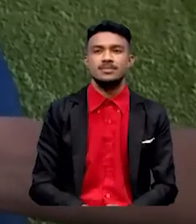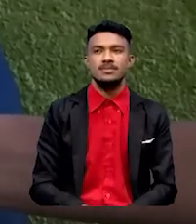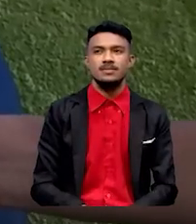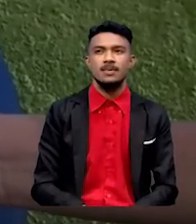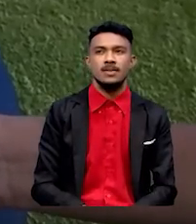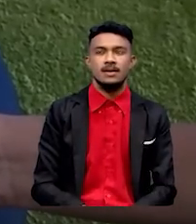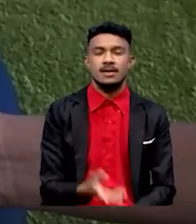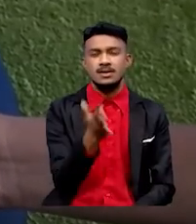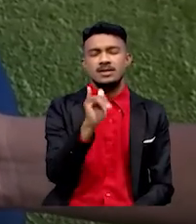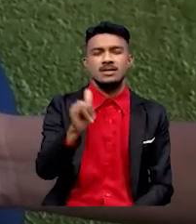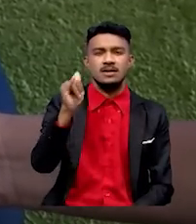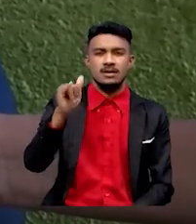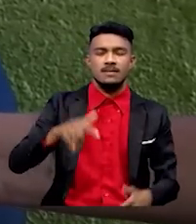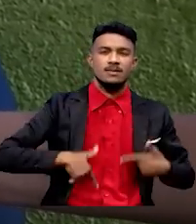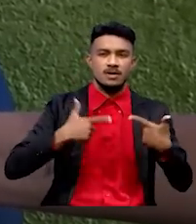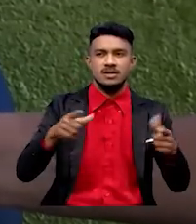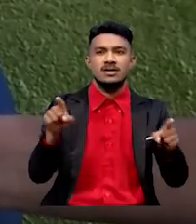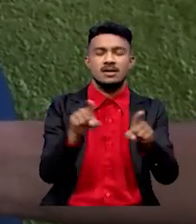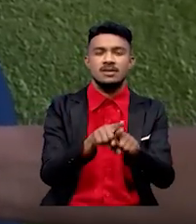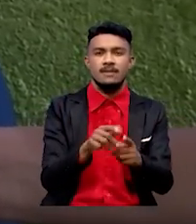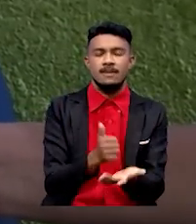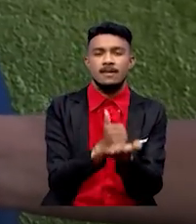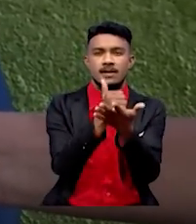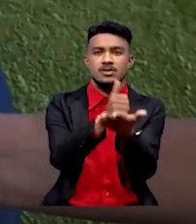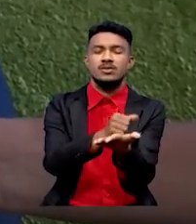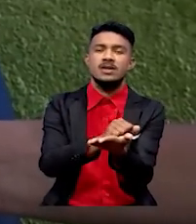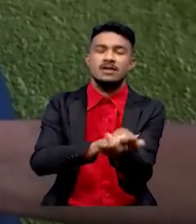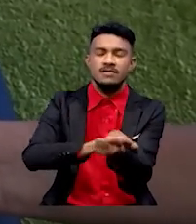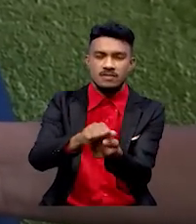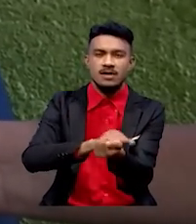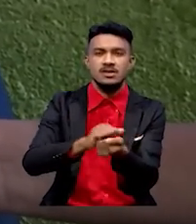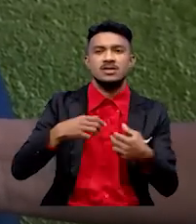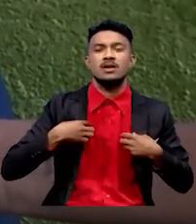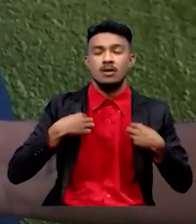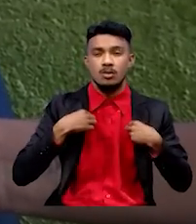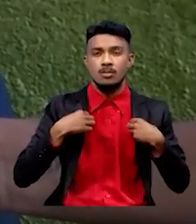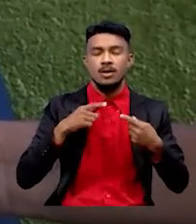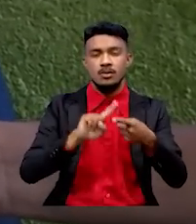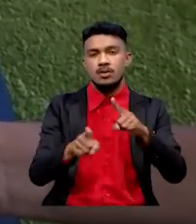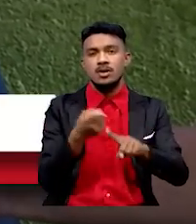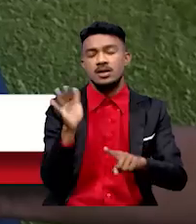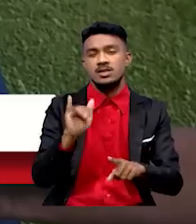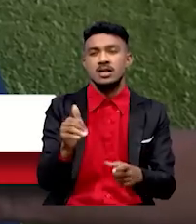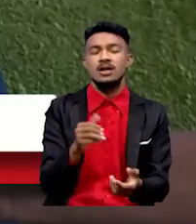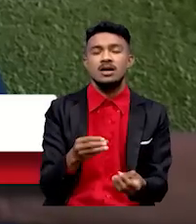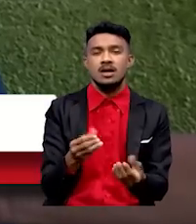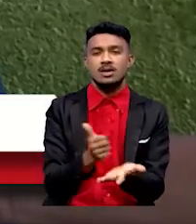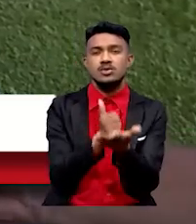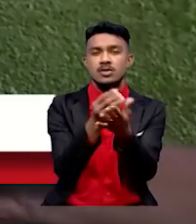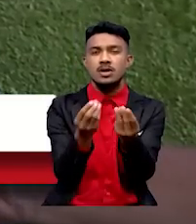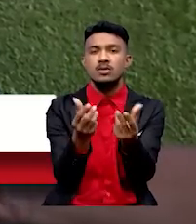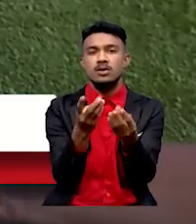Sirene Moris ansa ne lorong bahasa, baik juga fasi ropa, bizinu ansa ne ansa, ajuda itu ambasira, mak ne